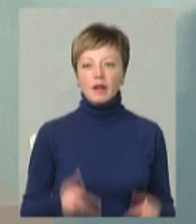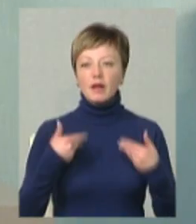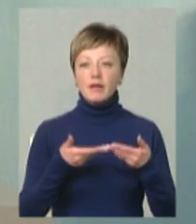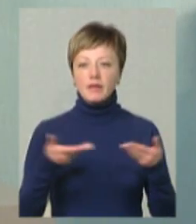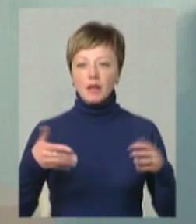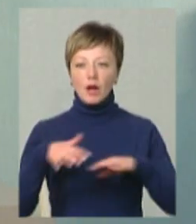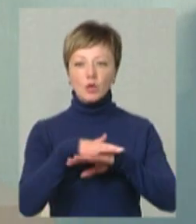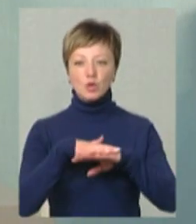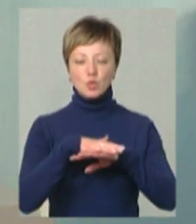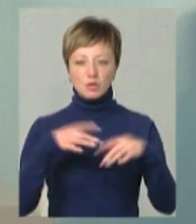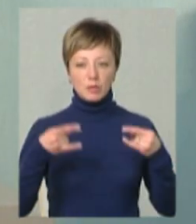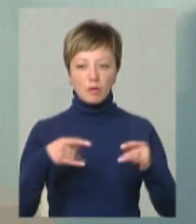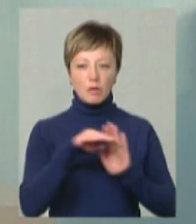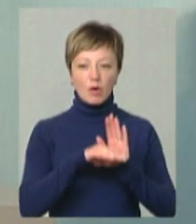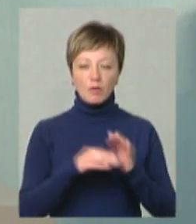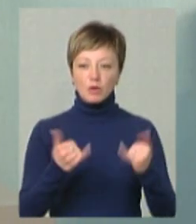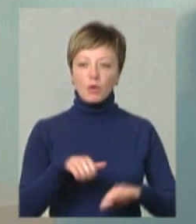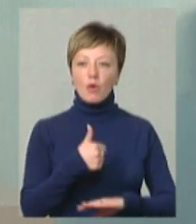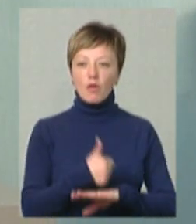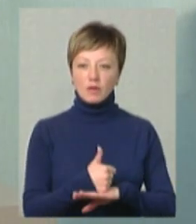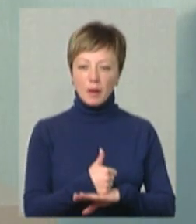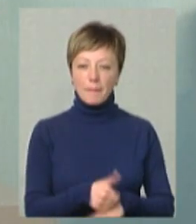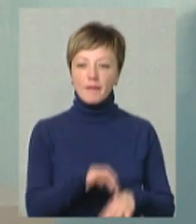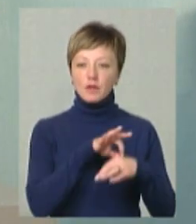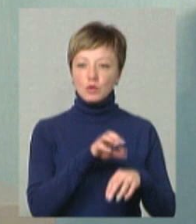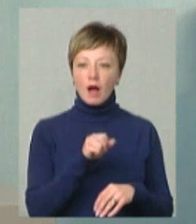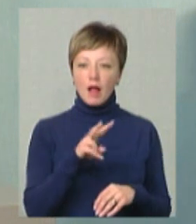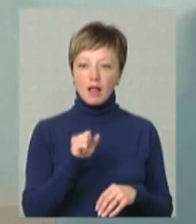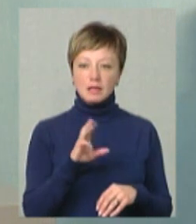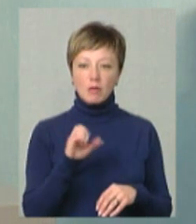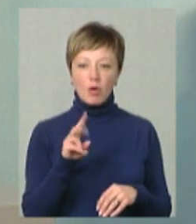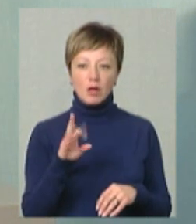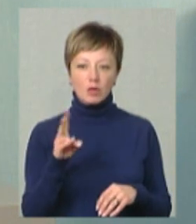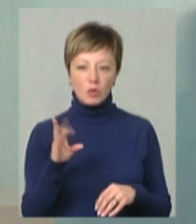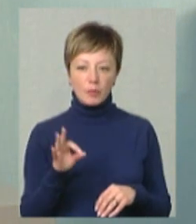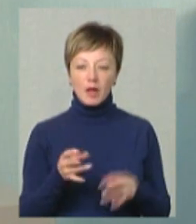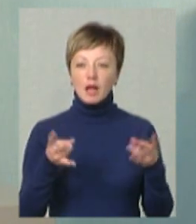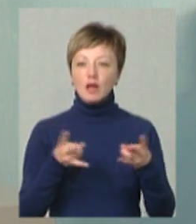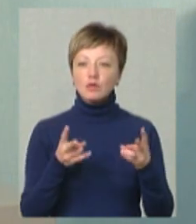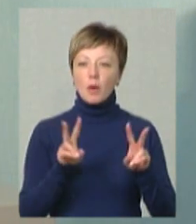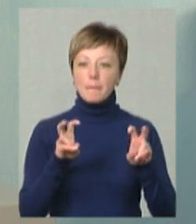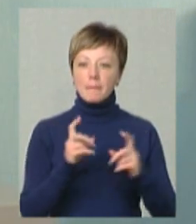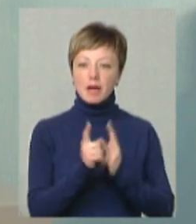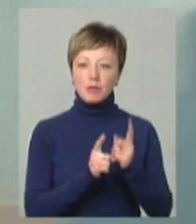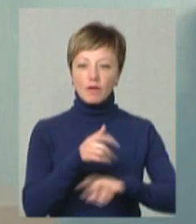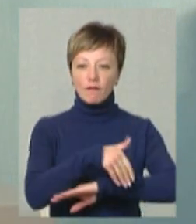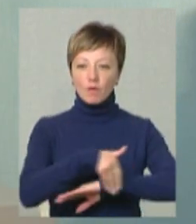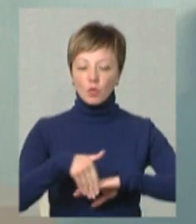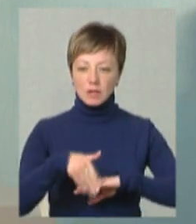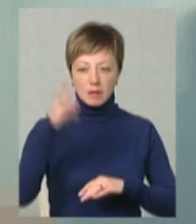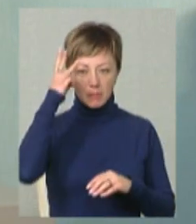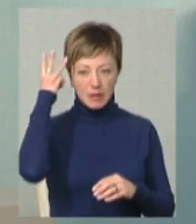Вітаю на Суспільному. Це програма «Сьогодні головне». Мене звати Алла Самойленко. Для чого перейменовують вулиці і